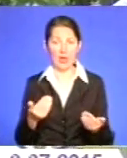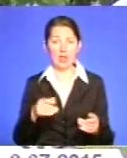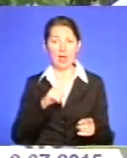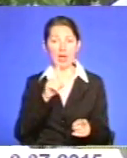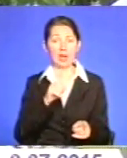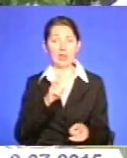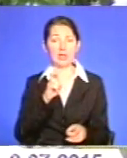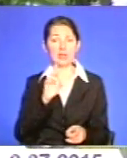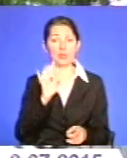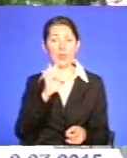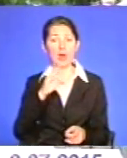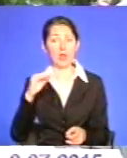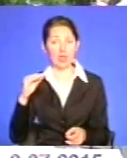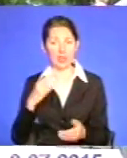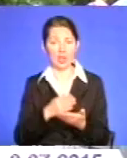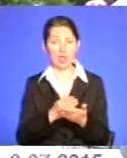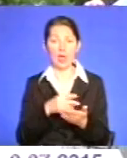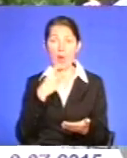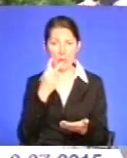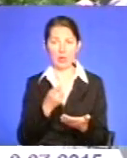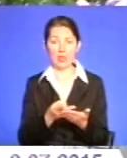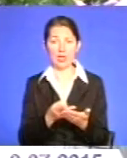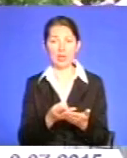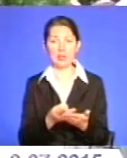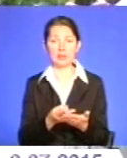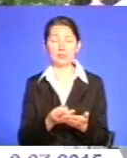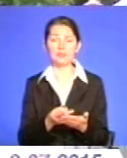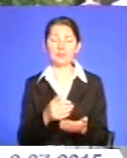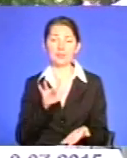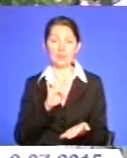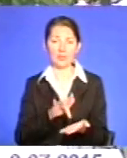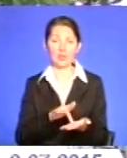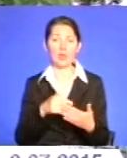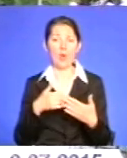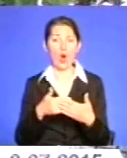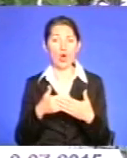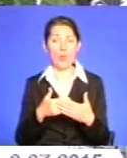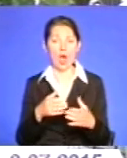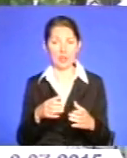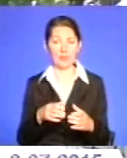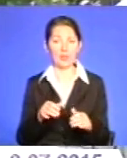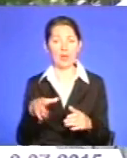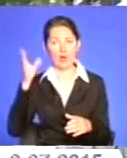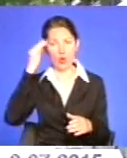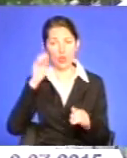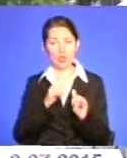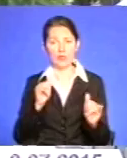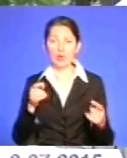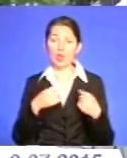він є і передбачається потенційним центром громади. От, враховуючи розвинуту